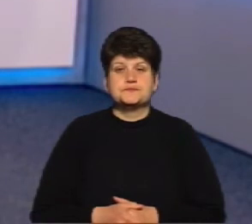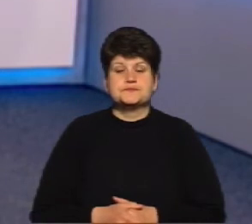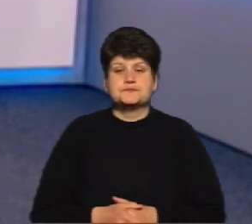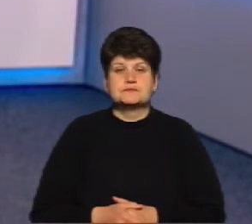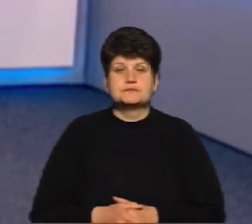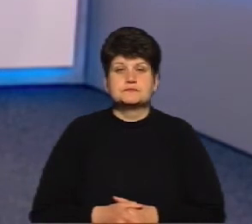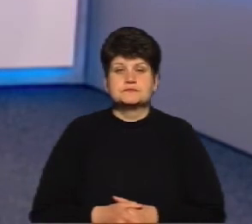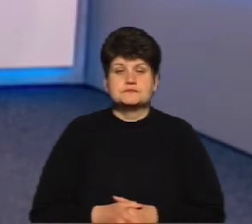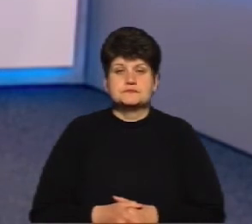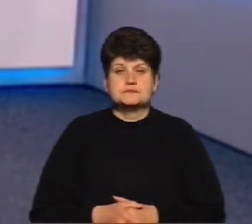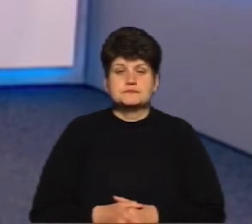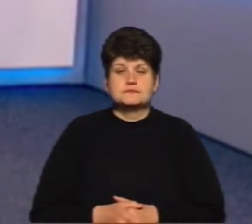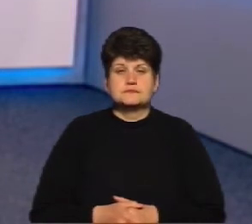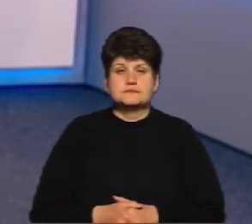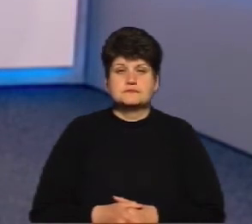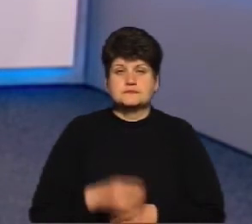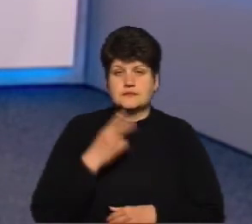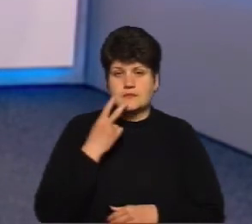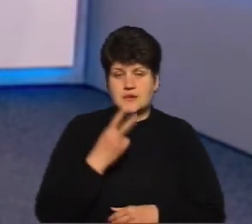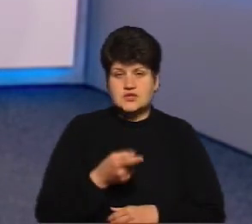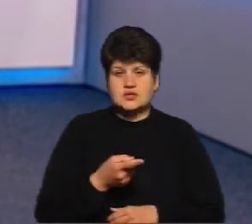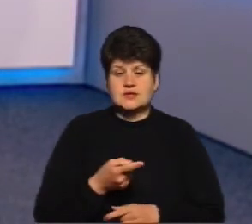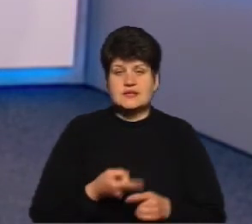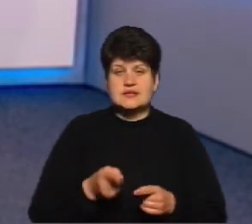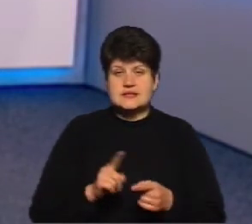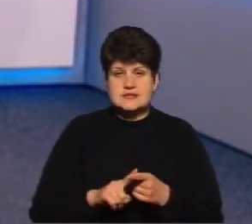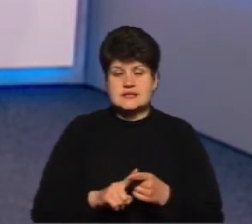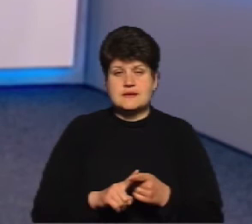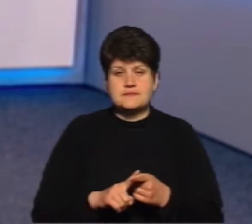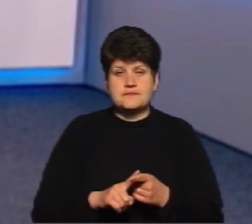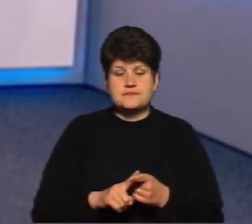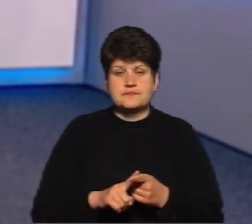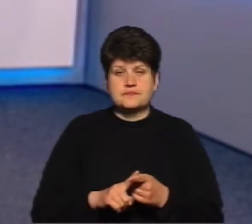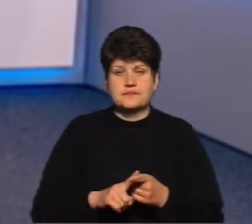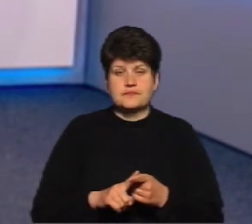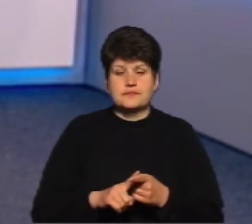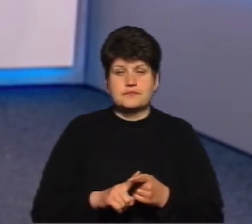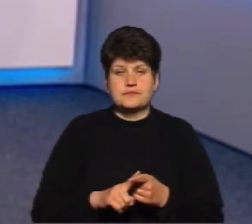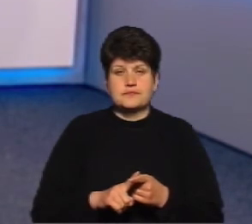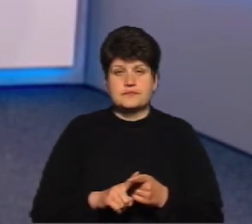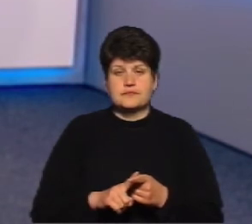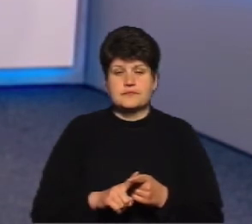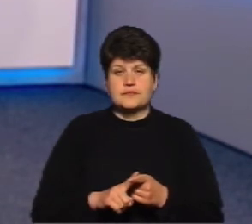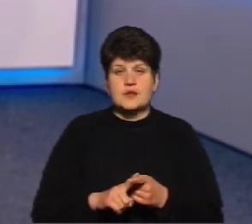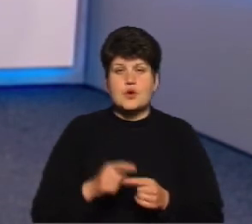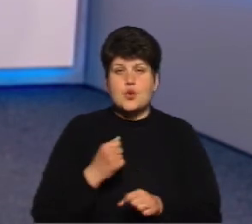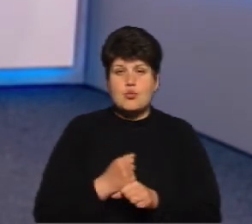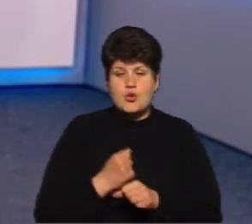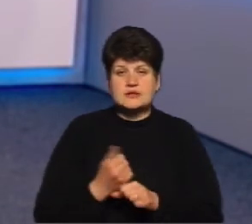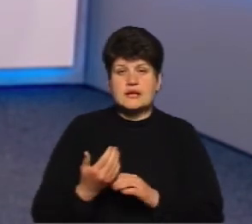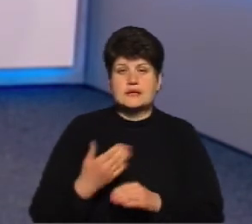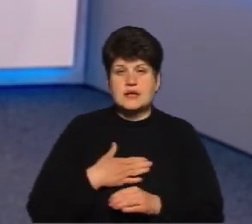і грає, як кажуть, попередня, скажімо так, робота нашого президента як